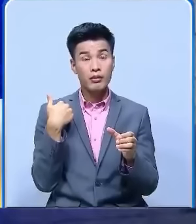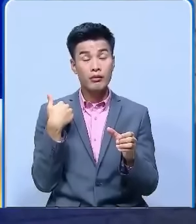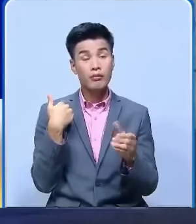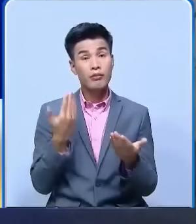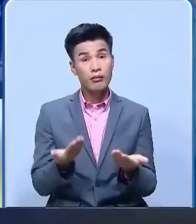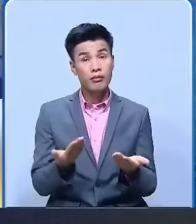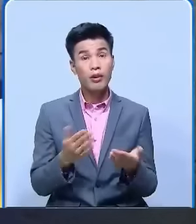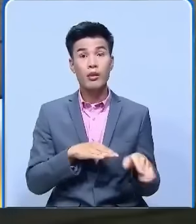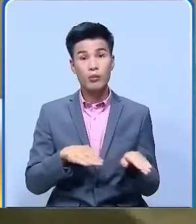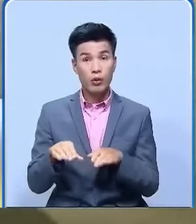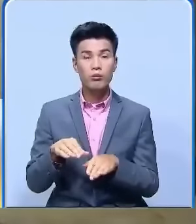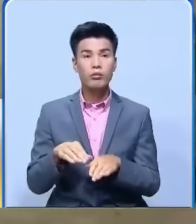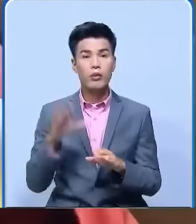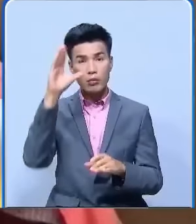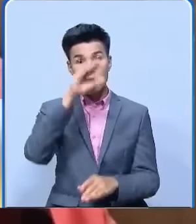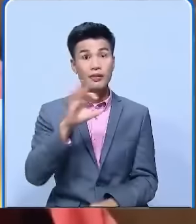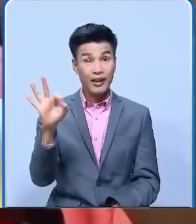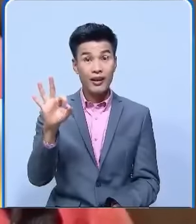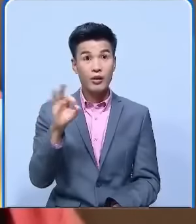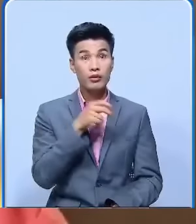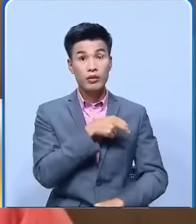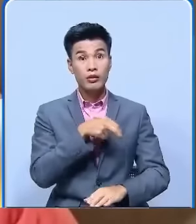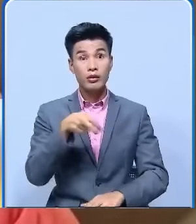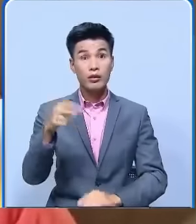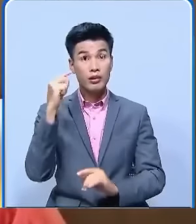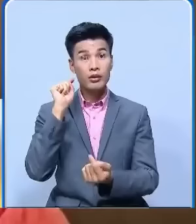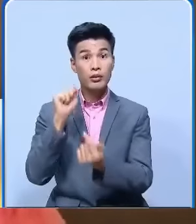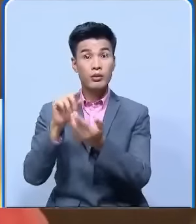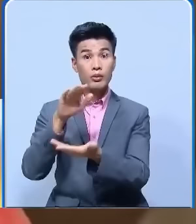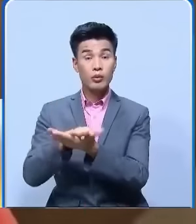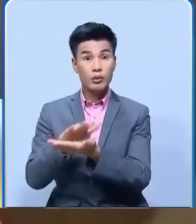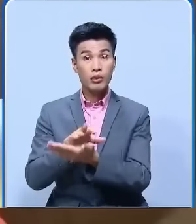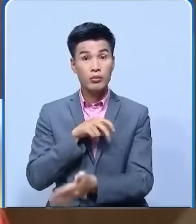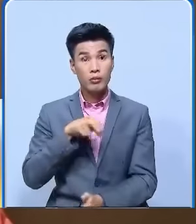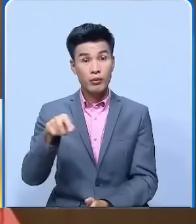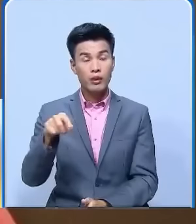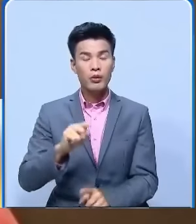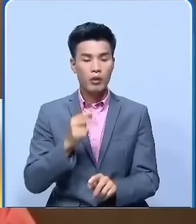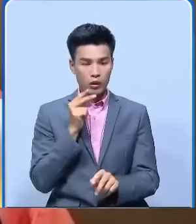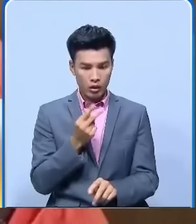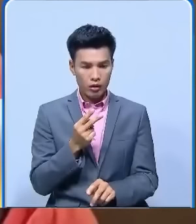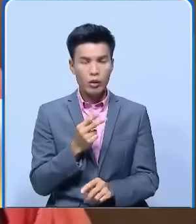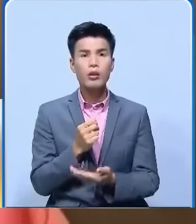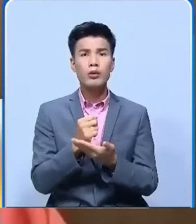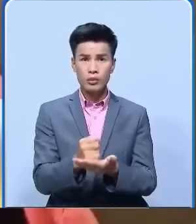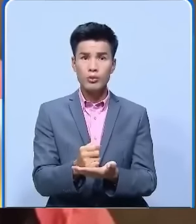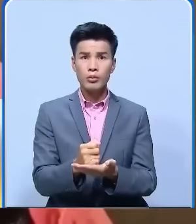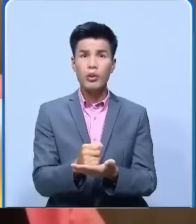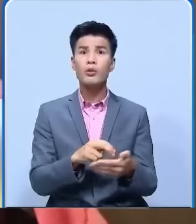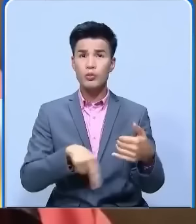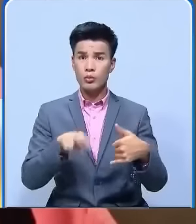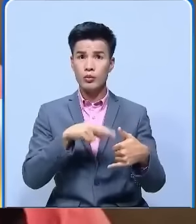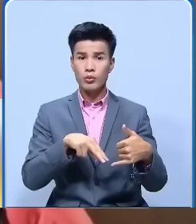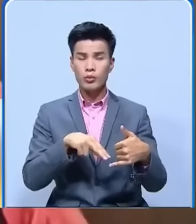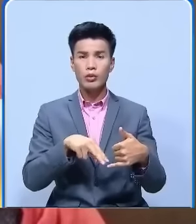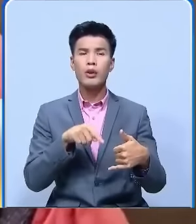เลยเดินออกจากบ้านตอน 21:00นอ่ะครับคุณผู้ชมแล้วก็ขอบคุณพลเมืองดีด้วยที่รีบแจ้งกู้ภัยแจ้งตำรวจให้มาช่วยเหลือดูแลเนะครับ